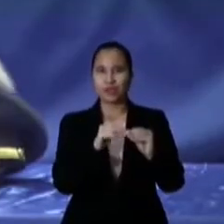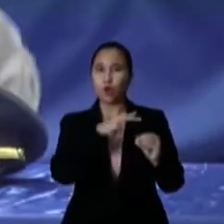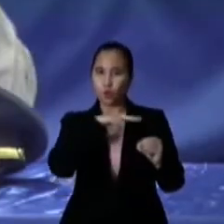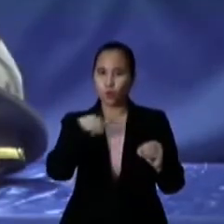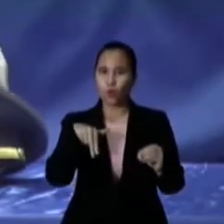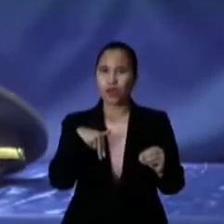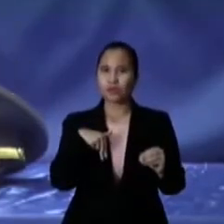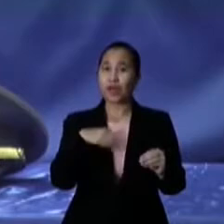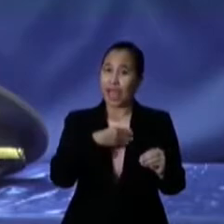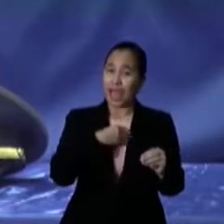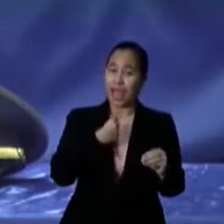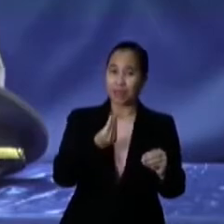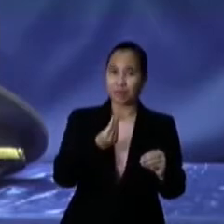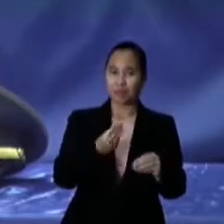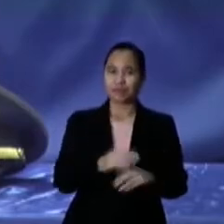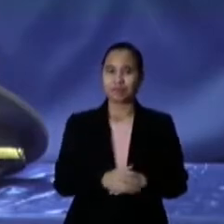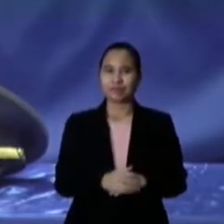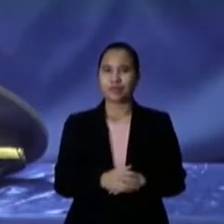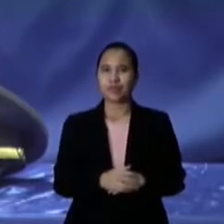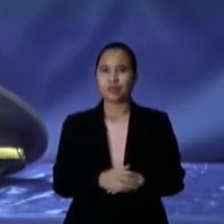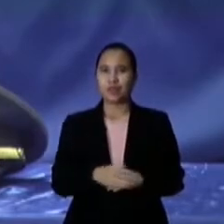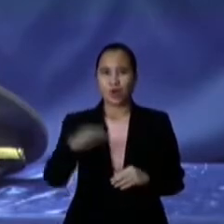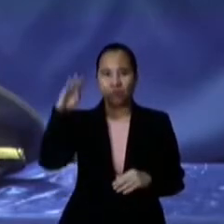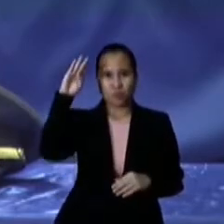Ik zei het al, de politie heeft niet alleen